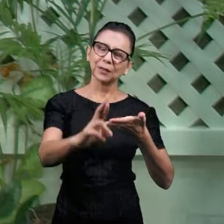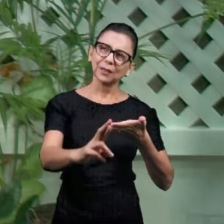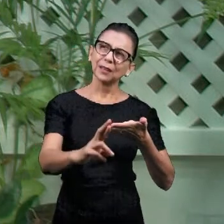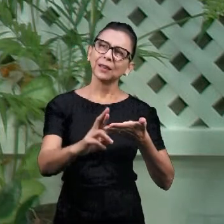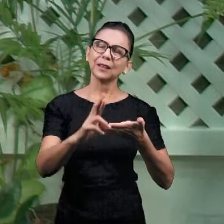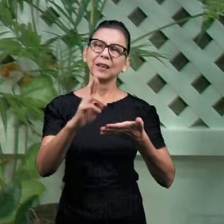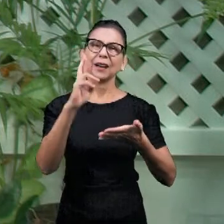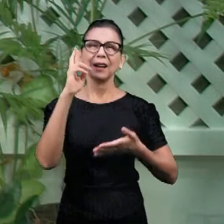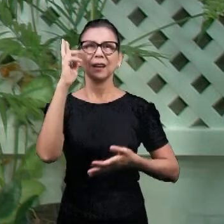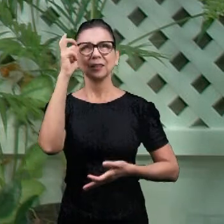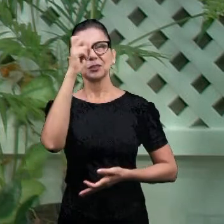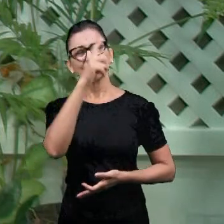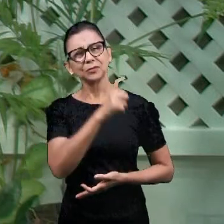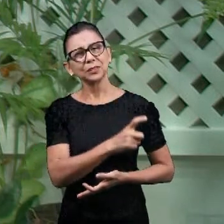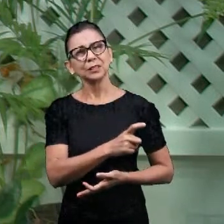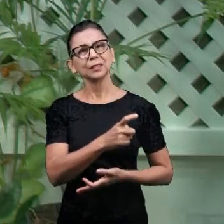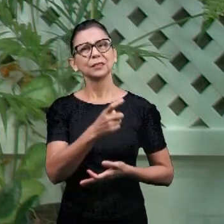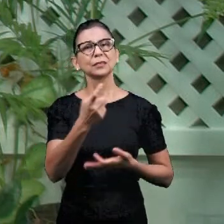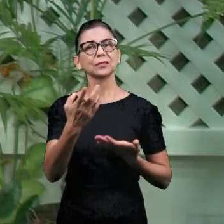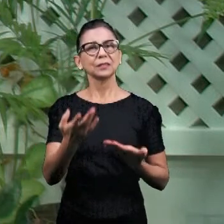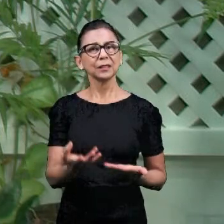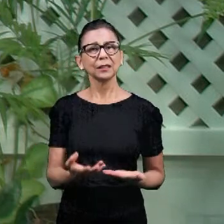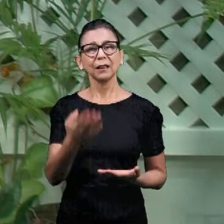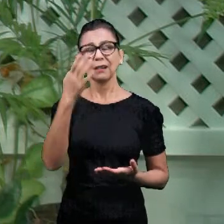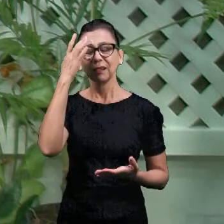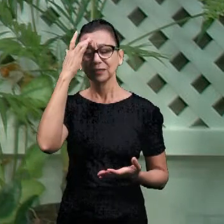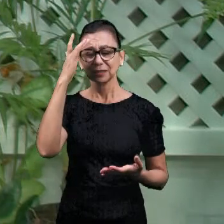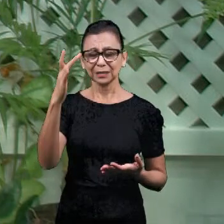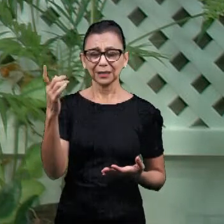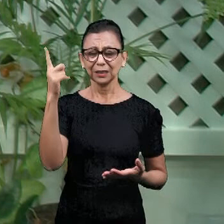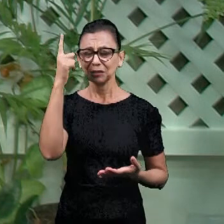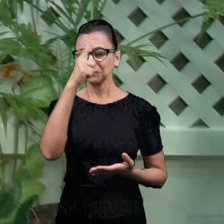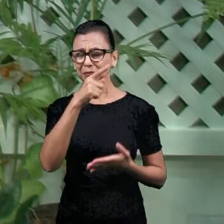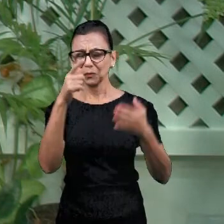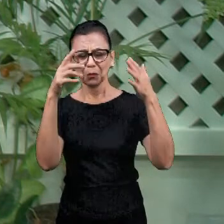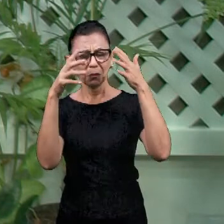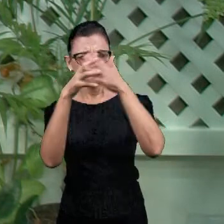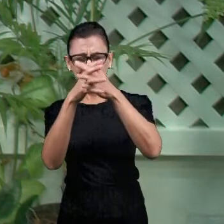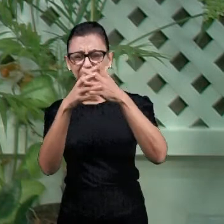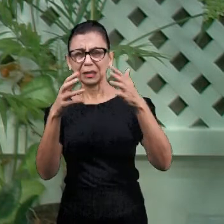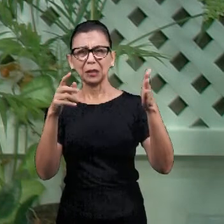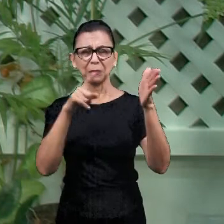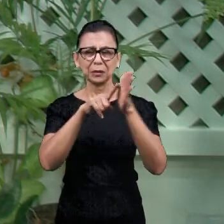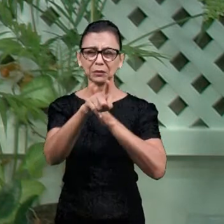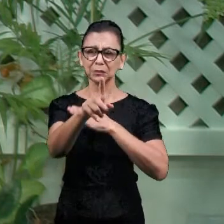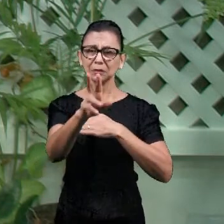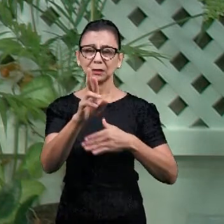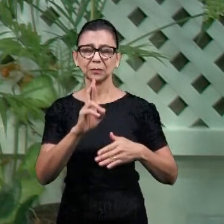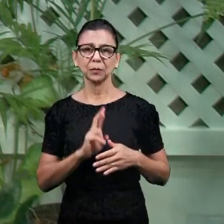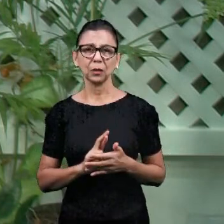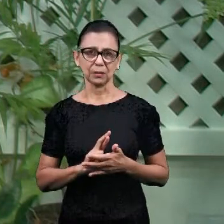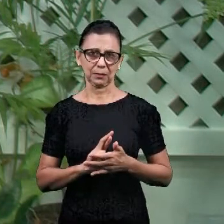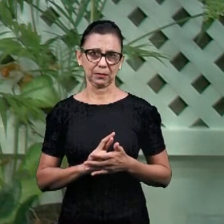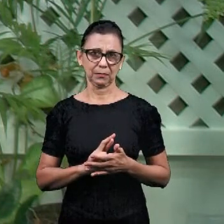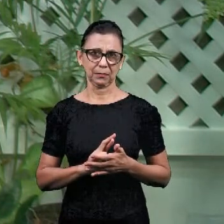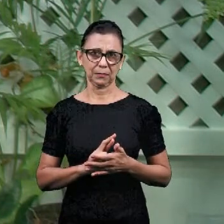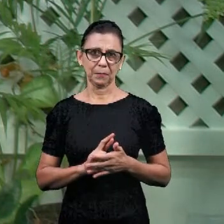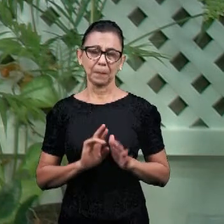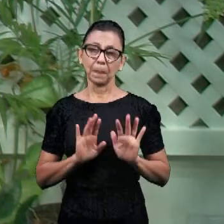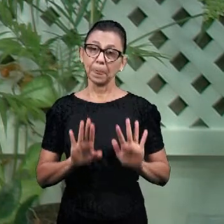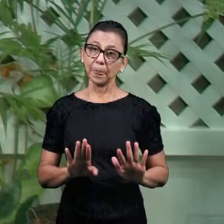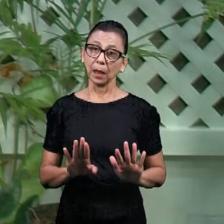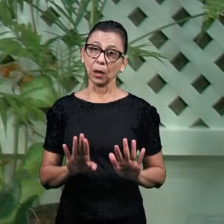cette préoccupation de la part du presbytère à mettre un pasteur qui n'est pas